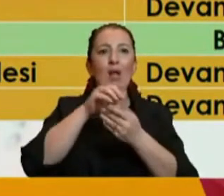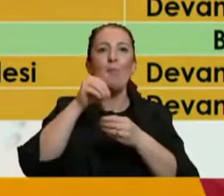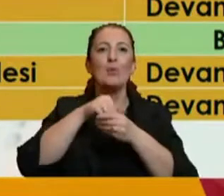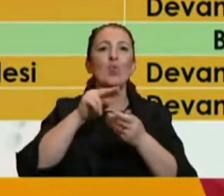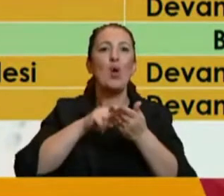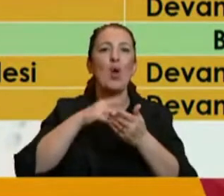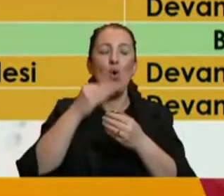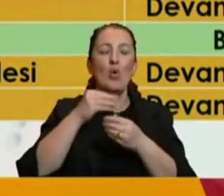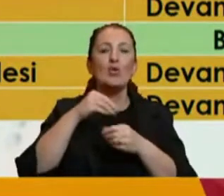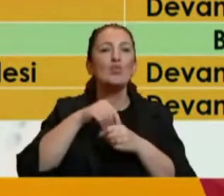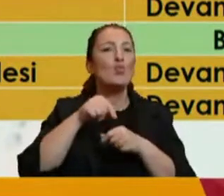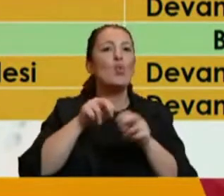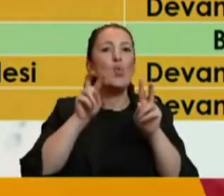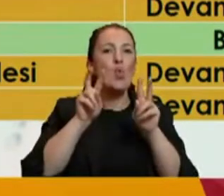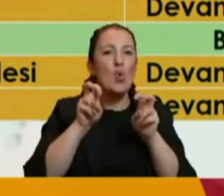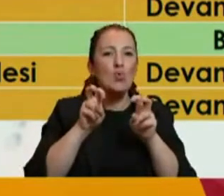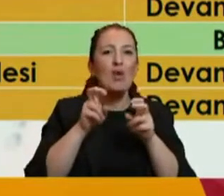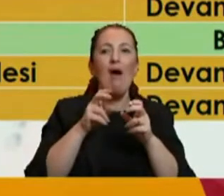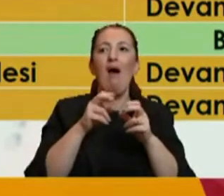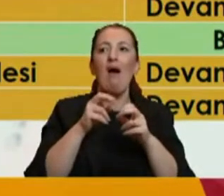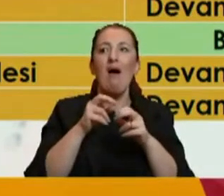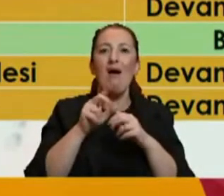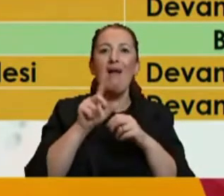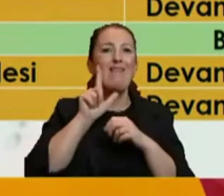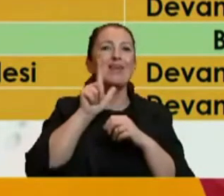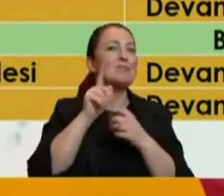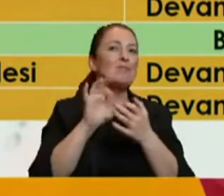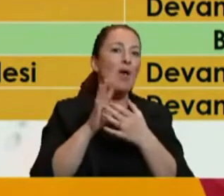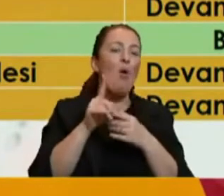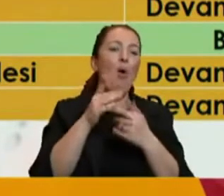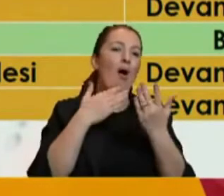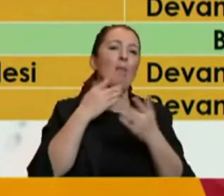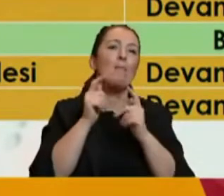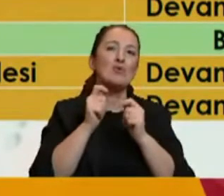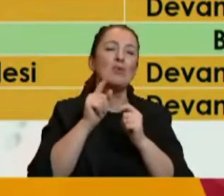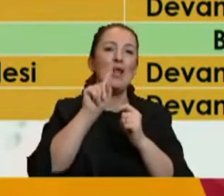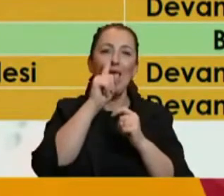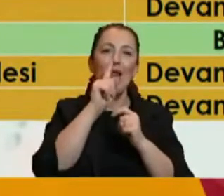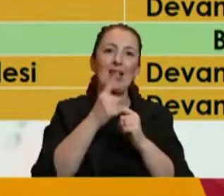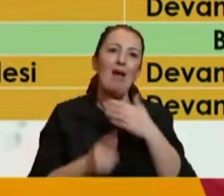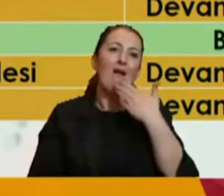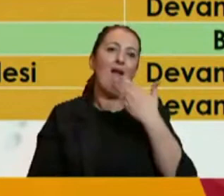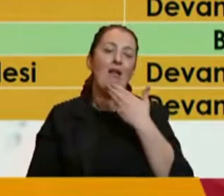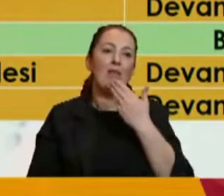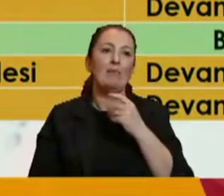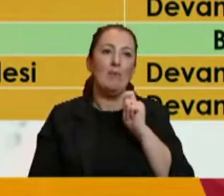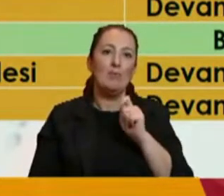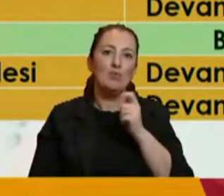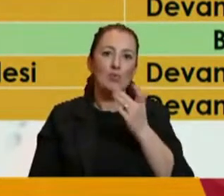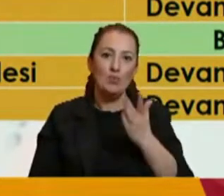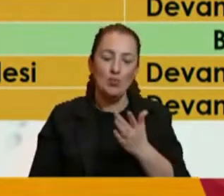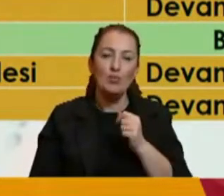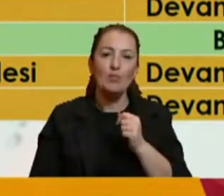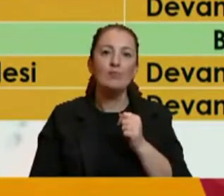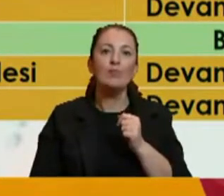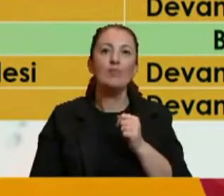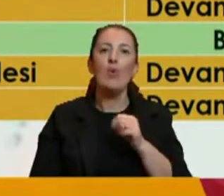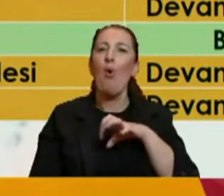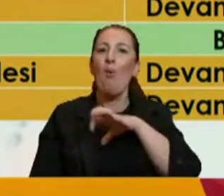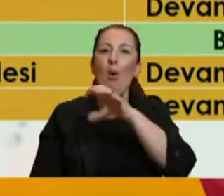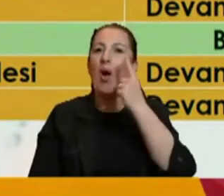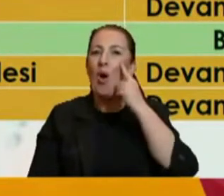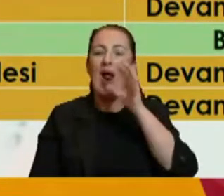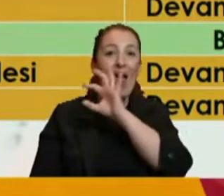için bu konuyla yakından ilgileniyorlar o yüzden yani biz sadece rakam verip geçmiyoruz bölgeyi de tam nokta olarak